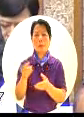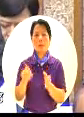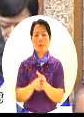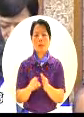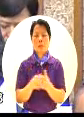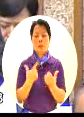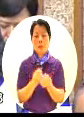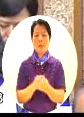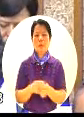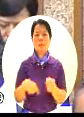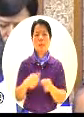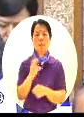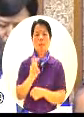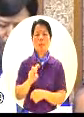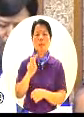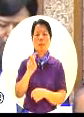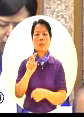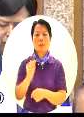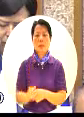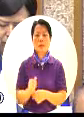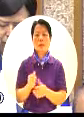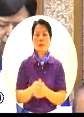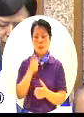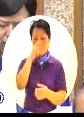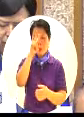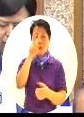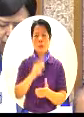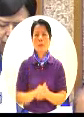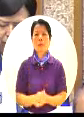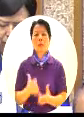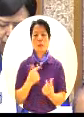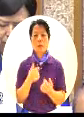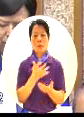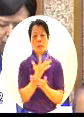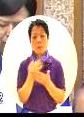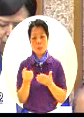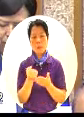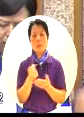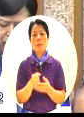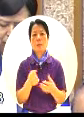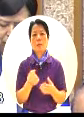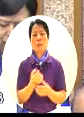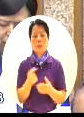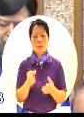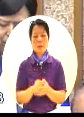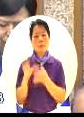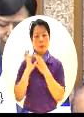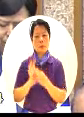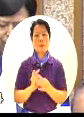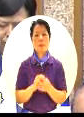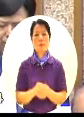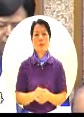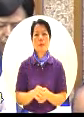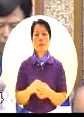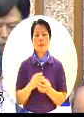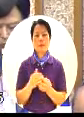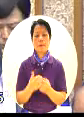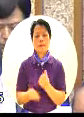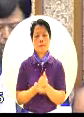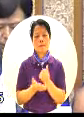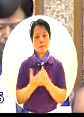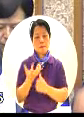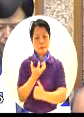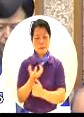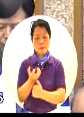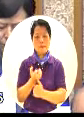分还是120亿啦。那当然我们希望这样的一个数字能够持续的这一个能够获得控制